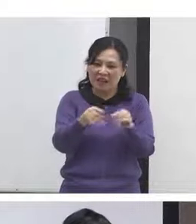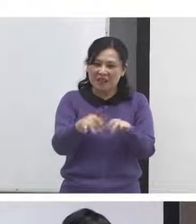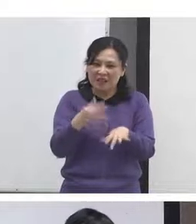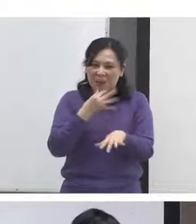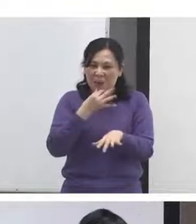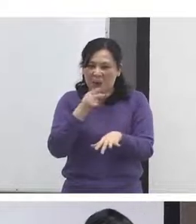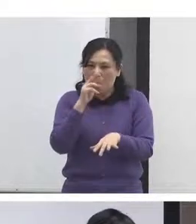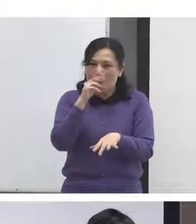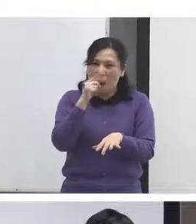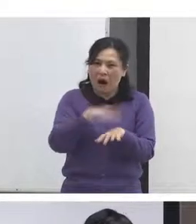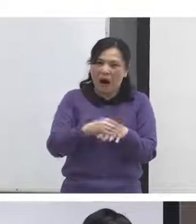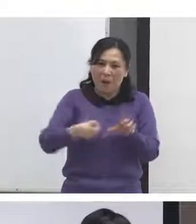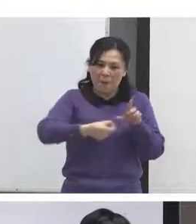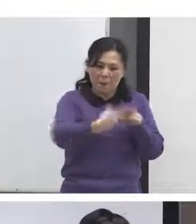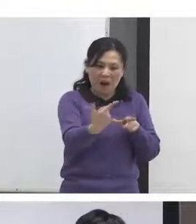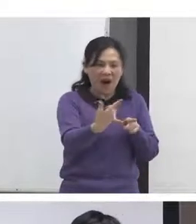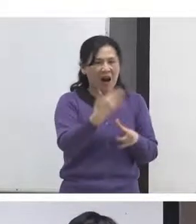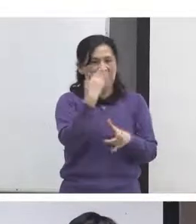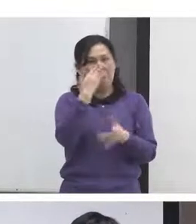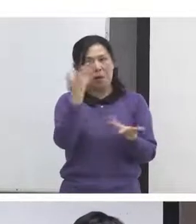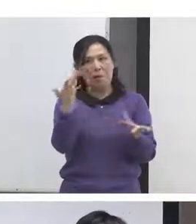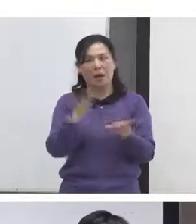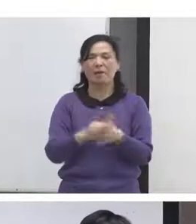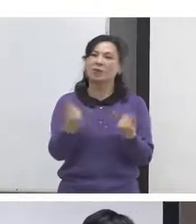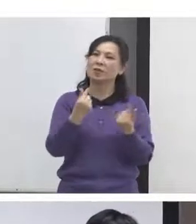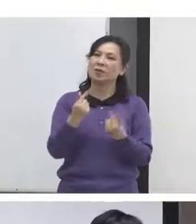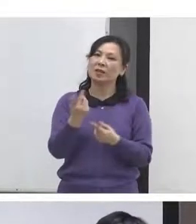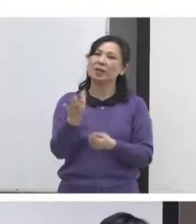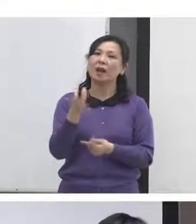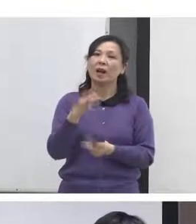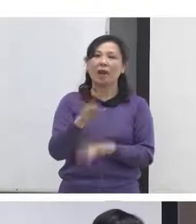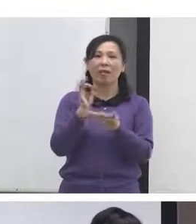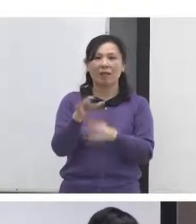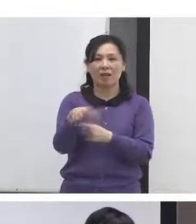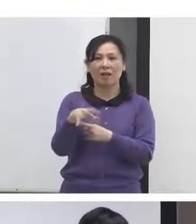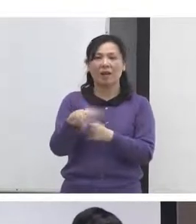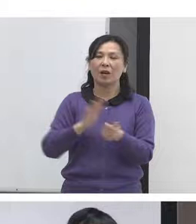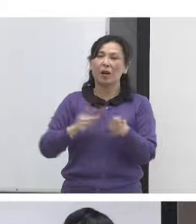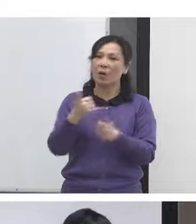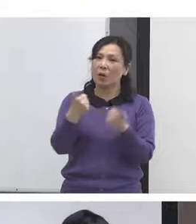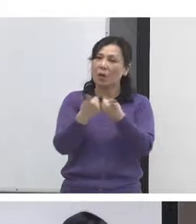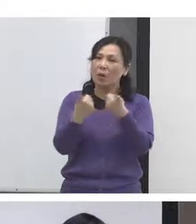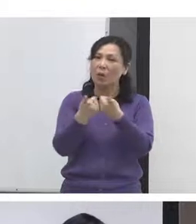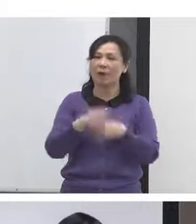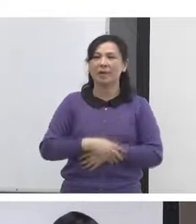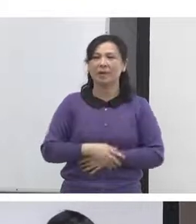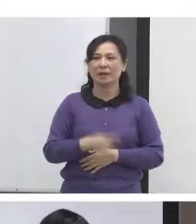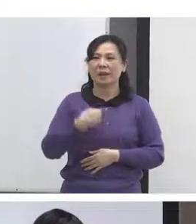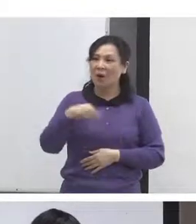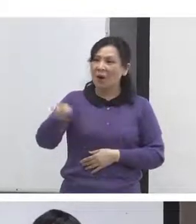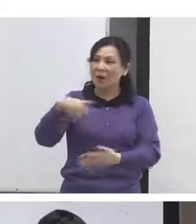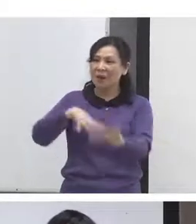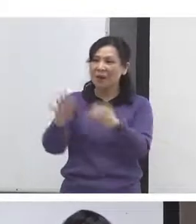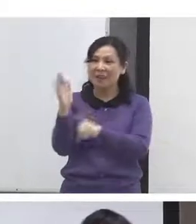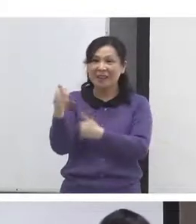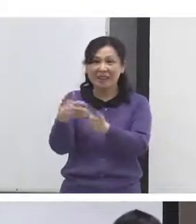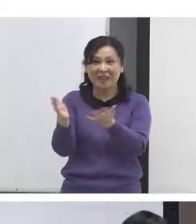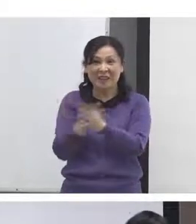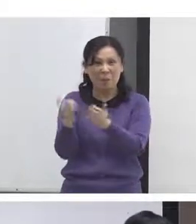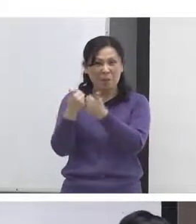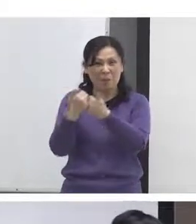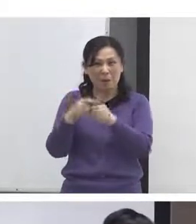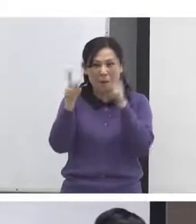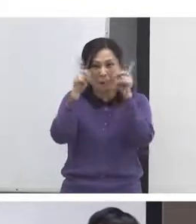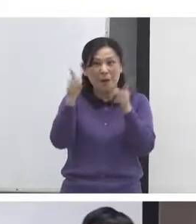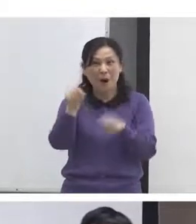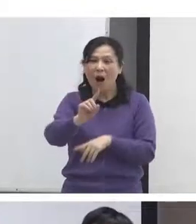的，像刚刚农委会的案例，或者是好，那我就直接讲为什么我会去内政部开会很不爽这件事情好了。就是